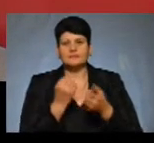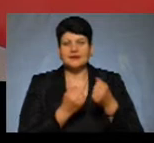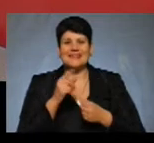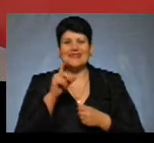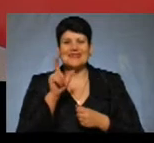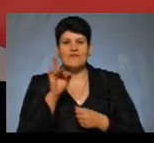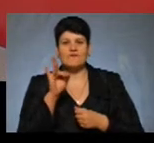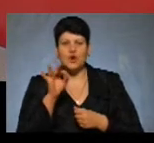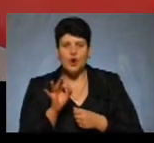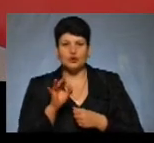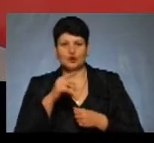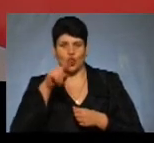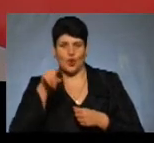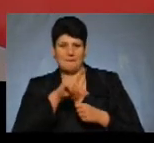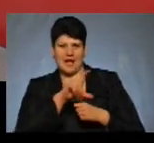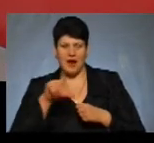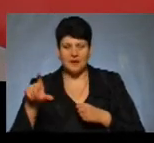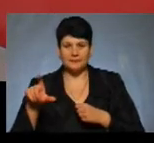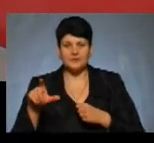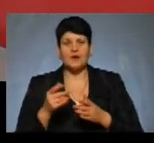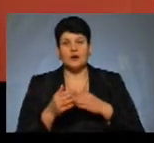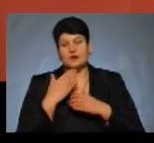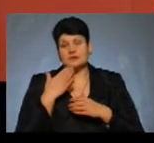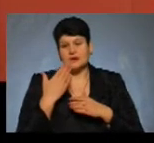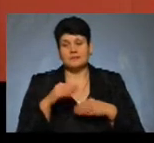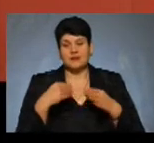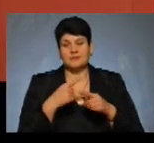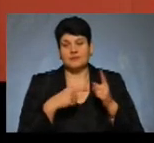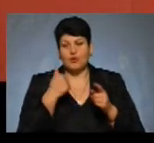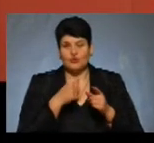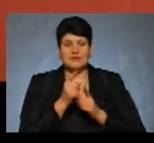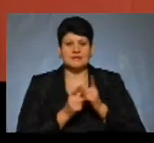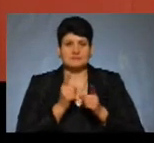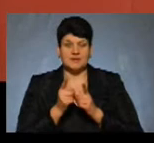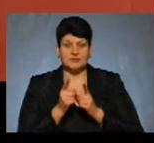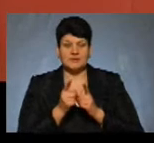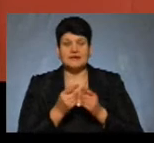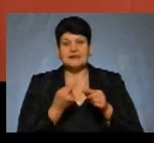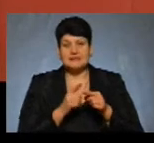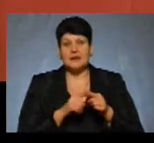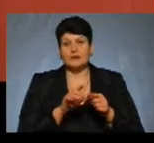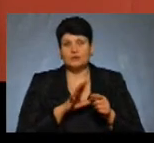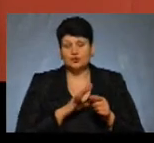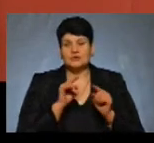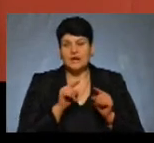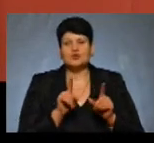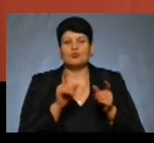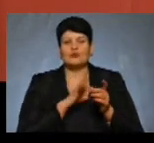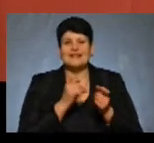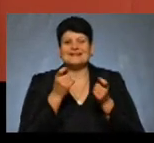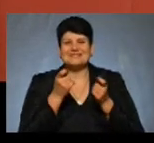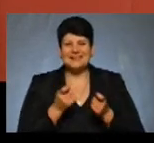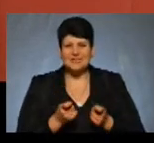дали півроку на те, щоб узаконити свої покупки. Драйвером процесу мала стати знижка на сплату акцизного збору у